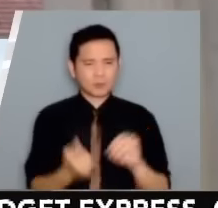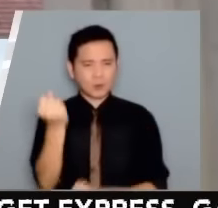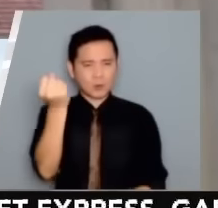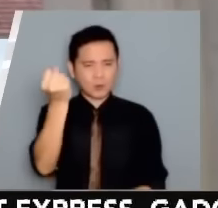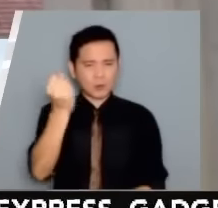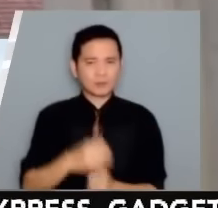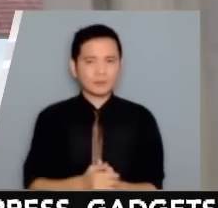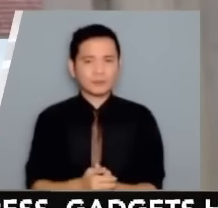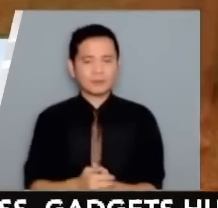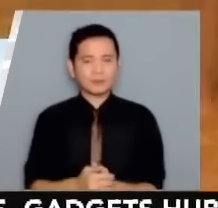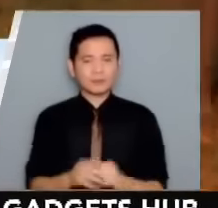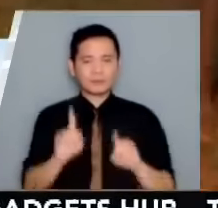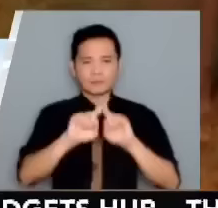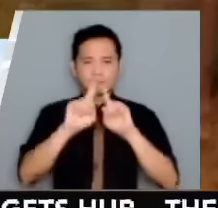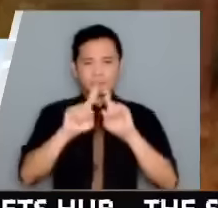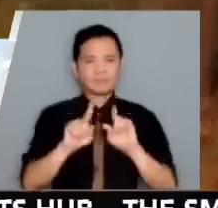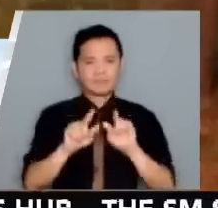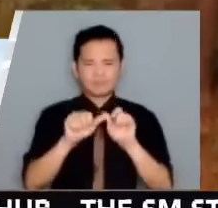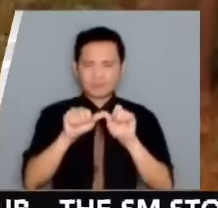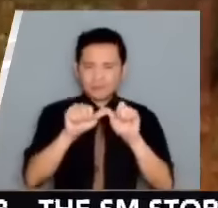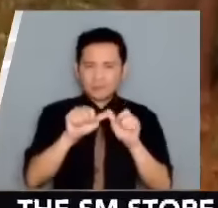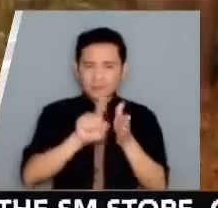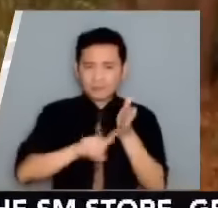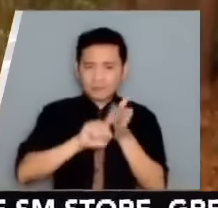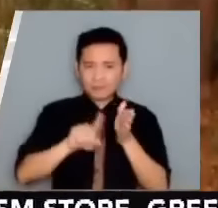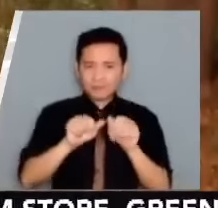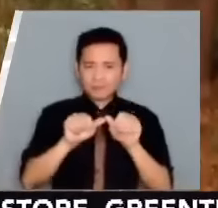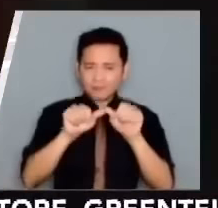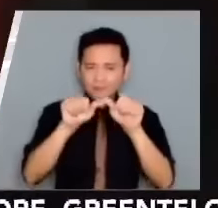imbestigasyon sa sanhi ng